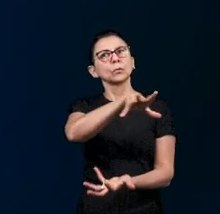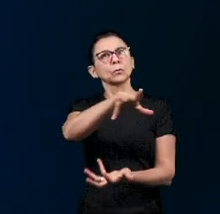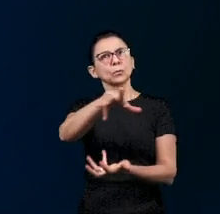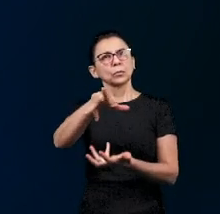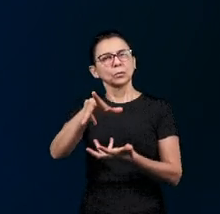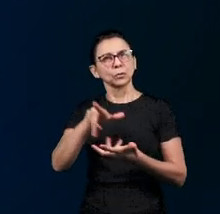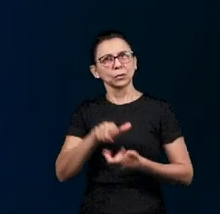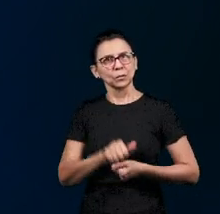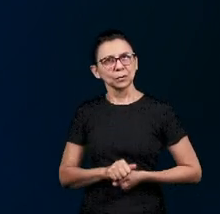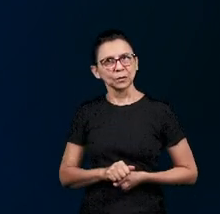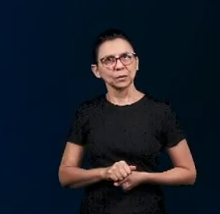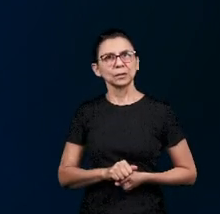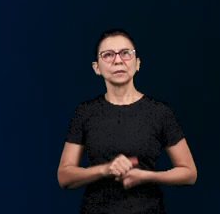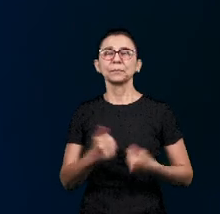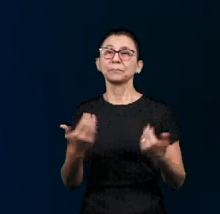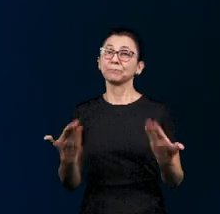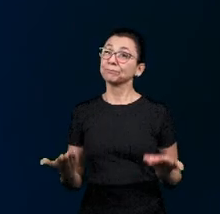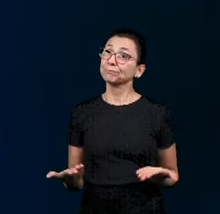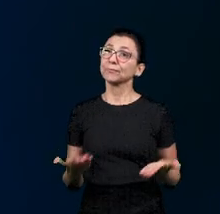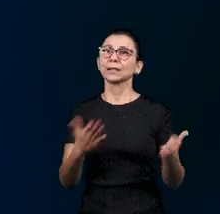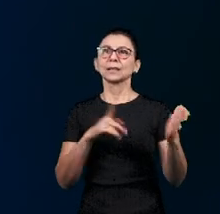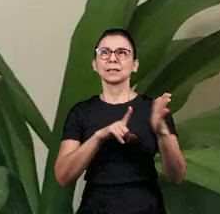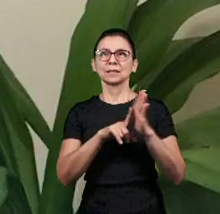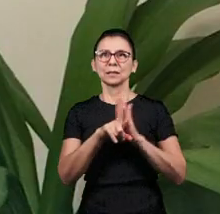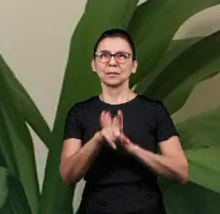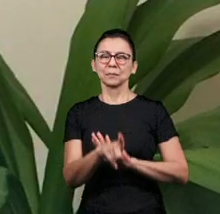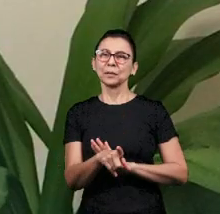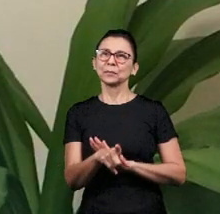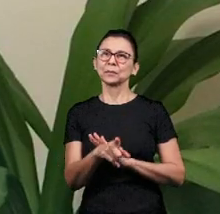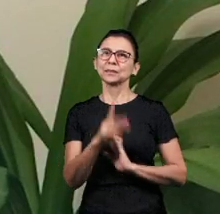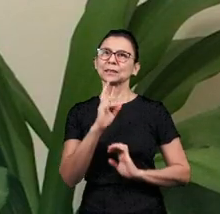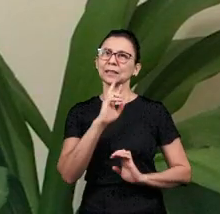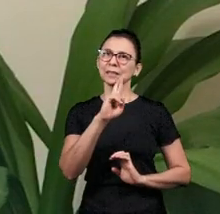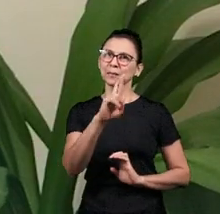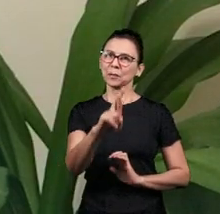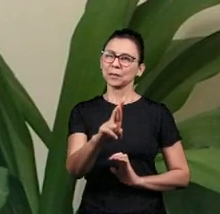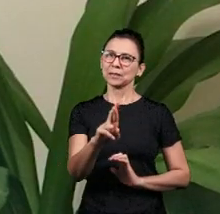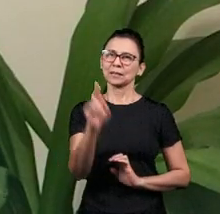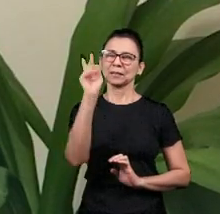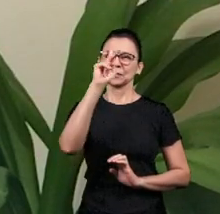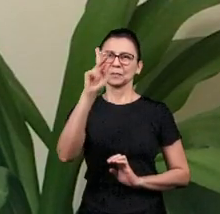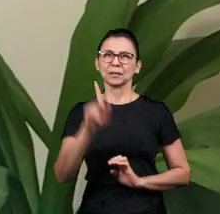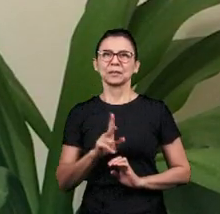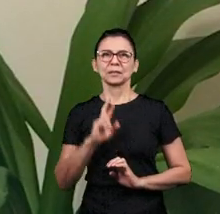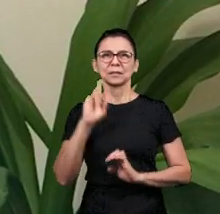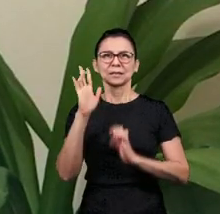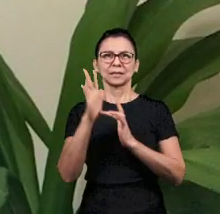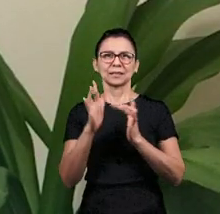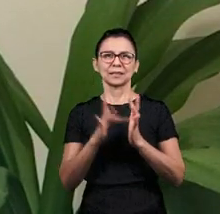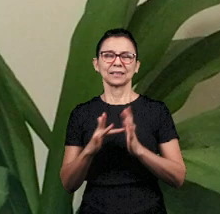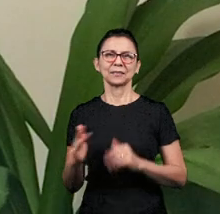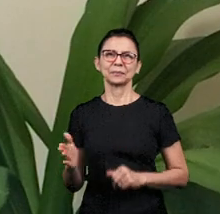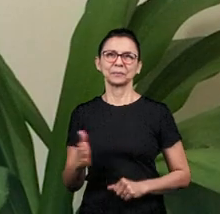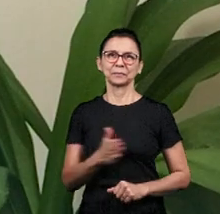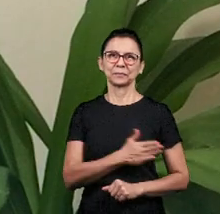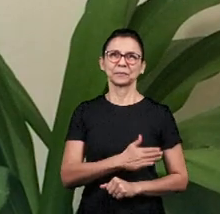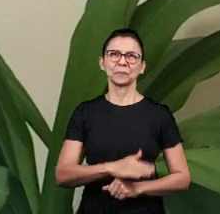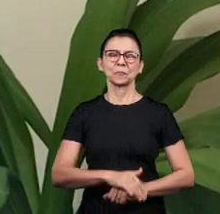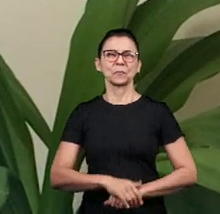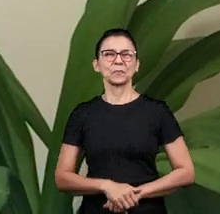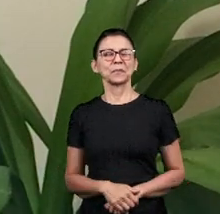Donc, ça, c'est la réponse que nous avons eue, la paix du Seigneur. Quelle merveille cette réponse parce qu'elle